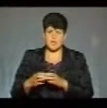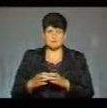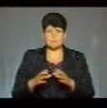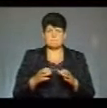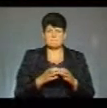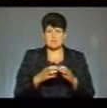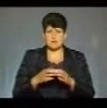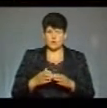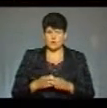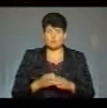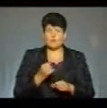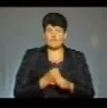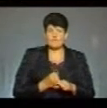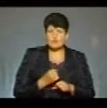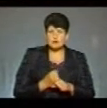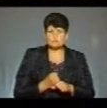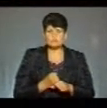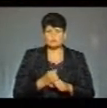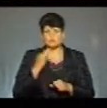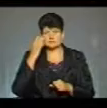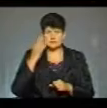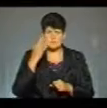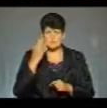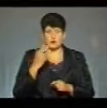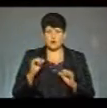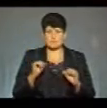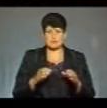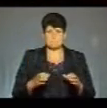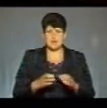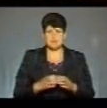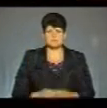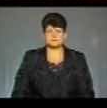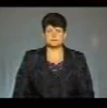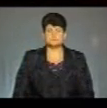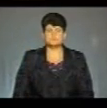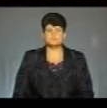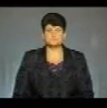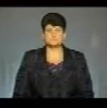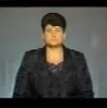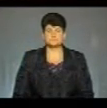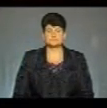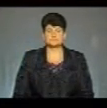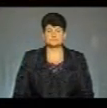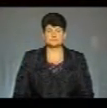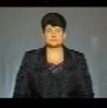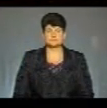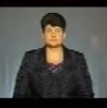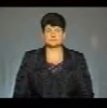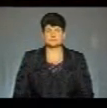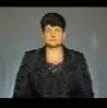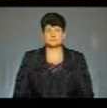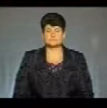батальйона по виробленню замисла командира бригади. Богдан Боленчук, Василь Панчук. Новини на Суспільному. Тернопіль.